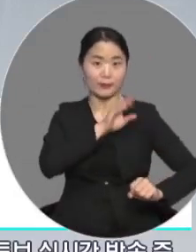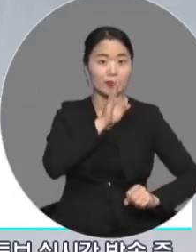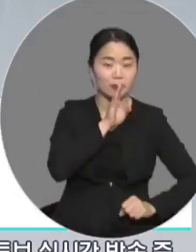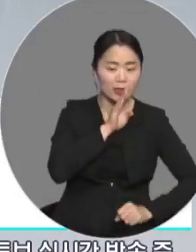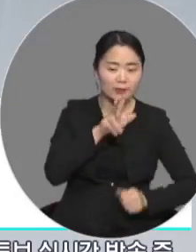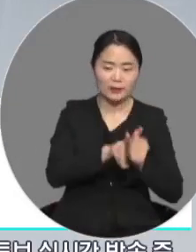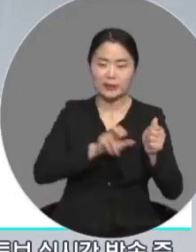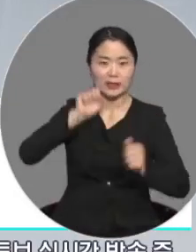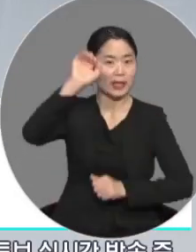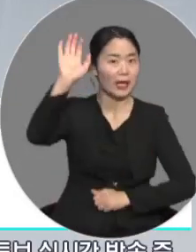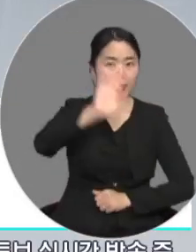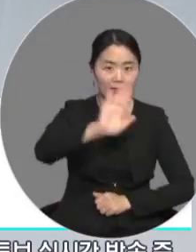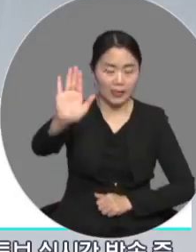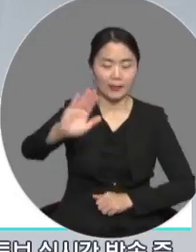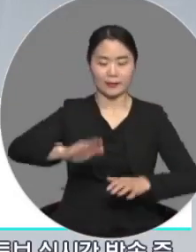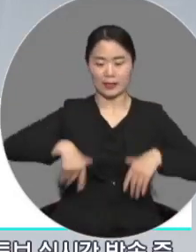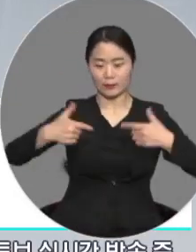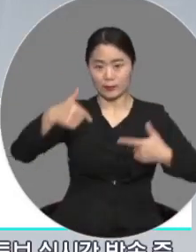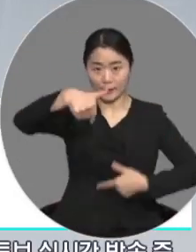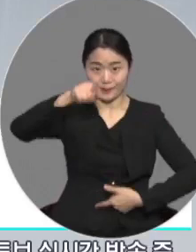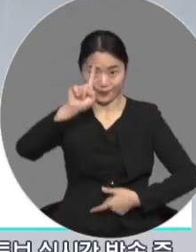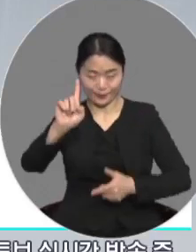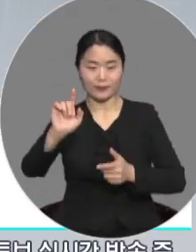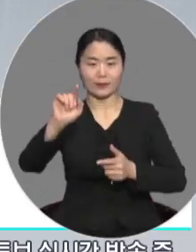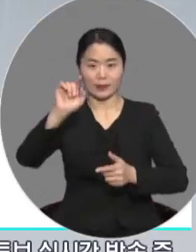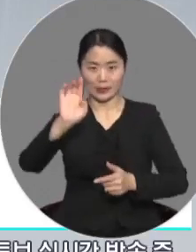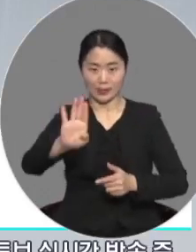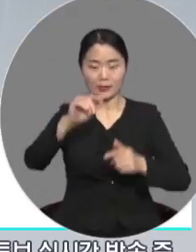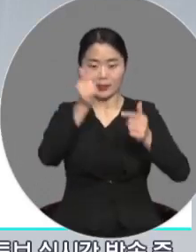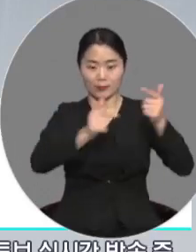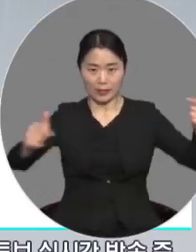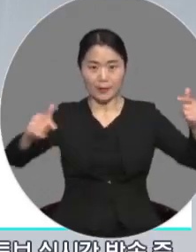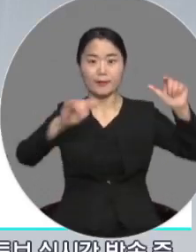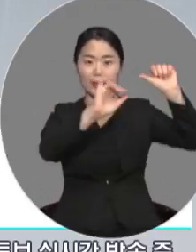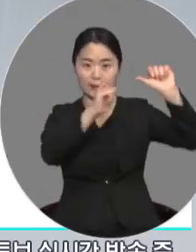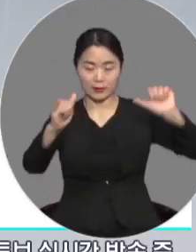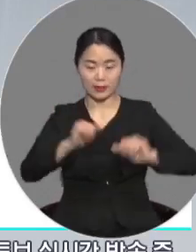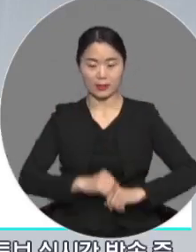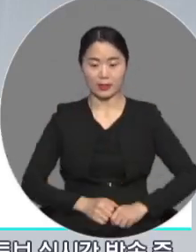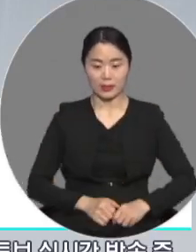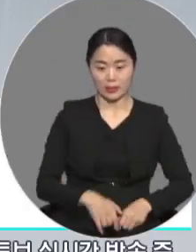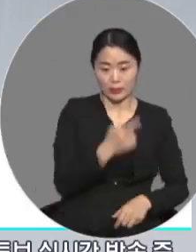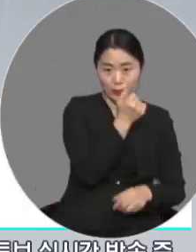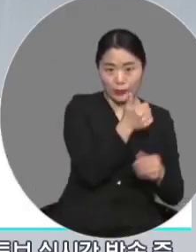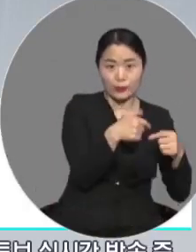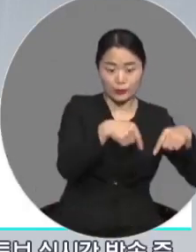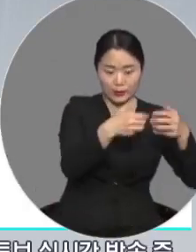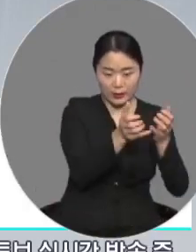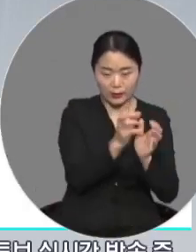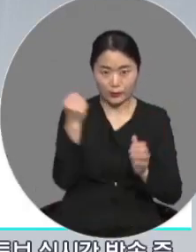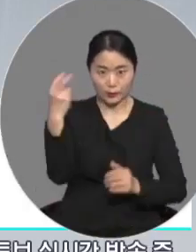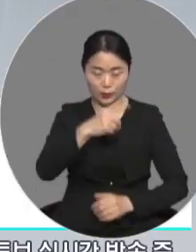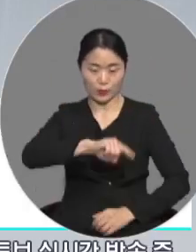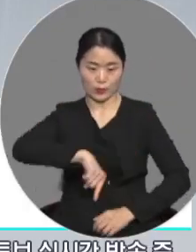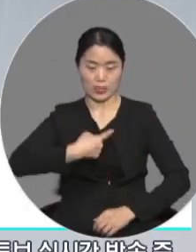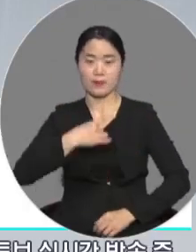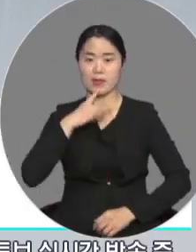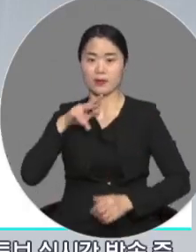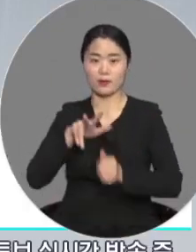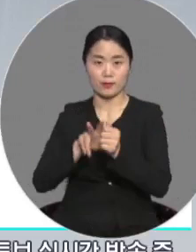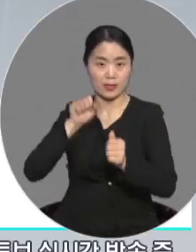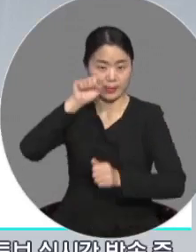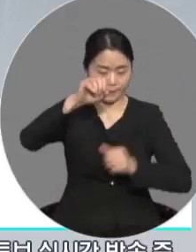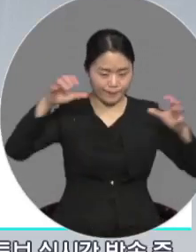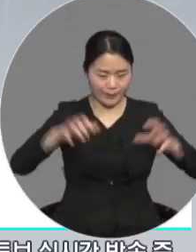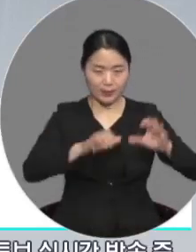된 남구갑입니다. 남구갑은 여야 정치 신인과 군소정당, 무소속 후보까지